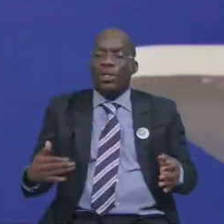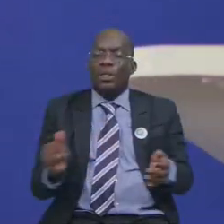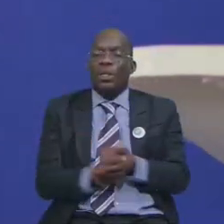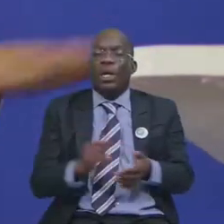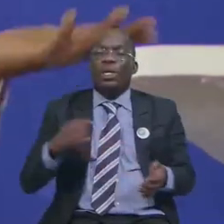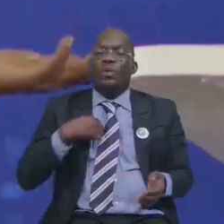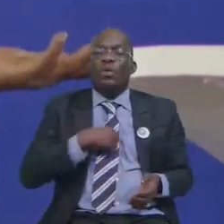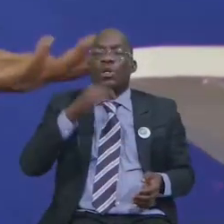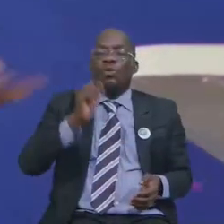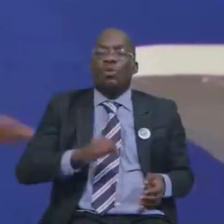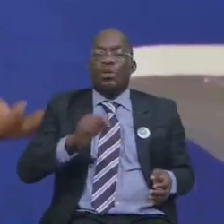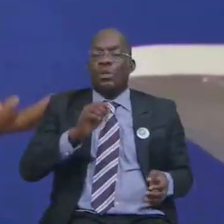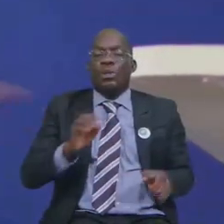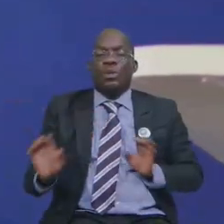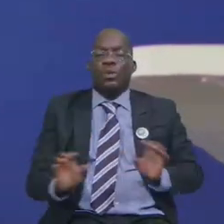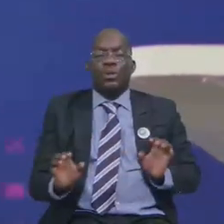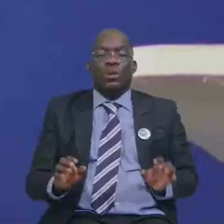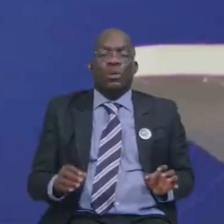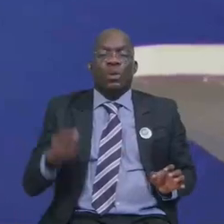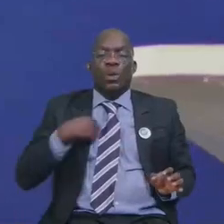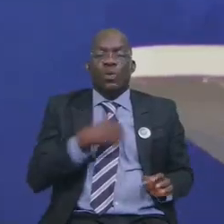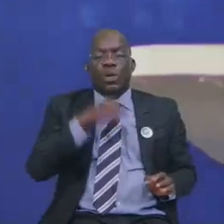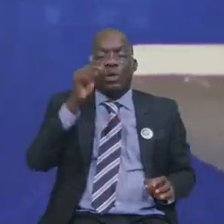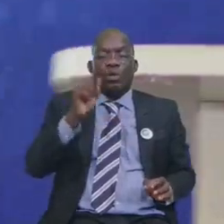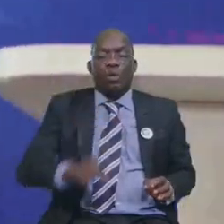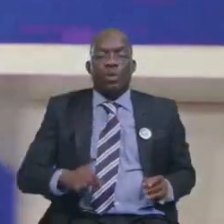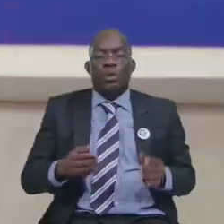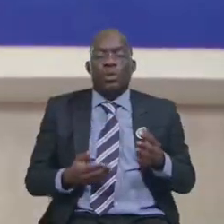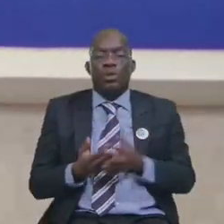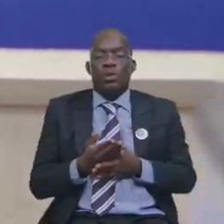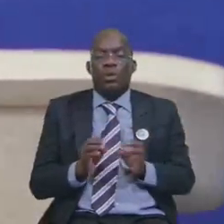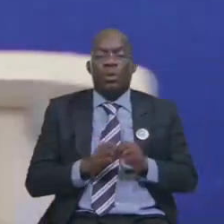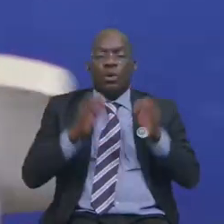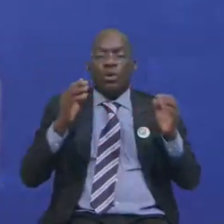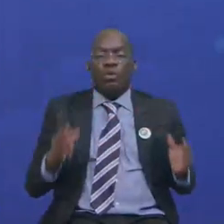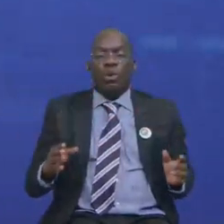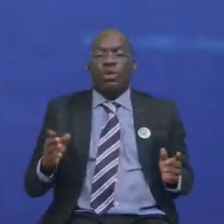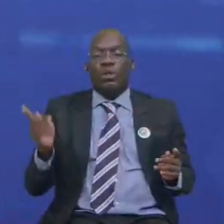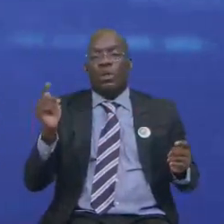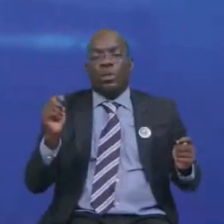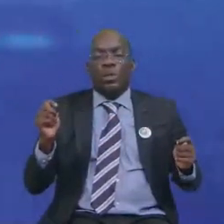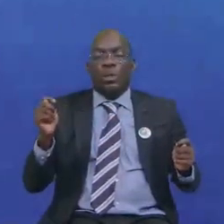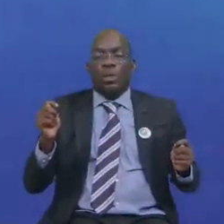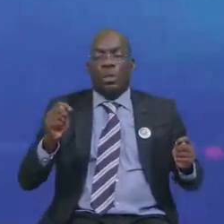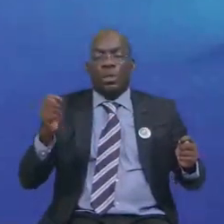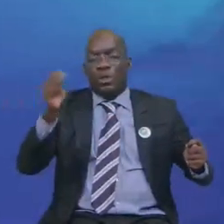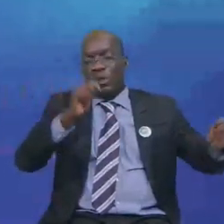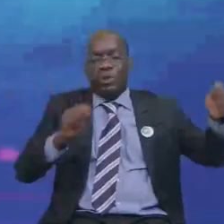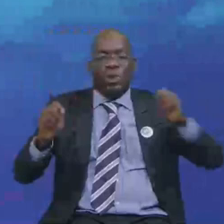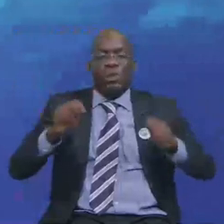aider nos deux que nous devons qu'il nous faut entrer dans le Royaume de